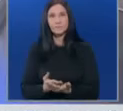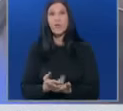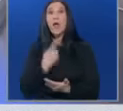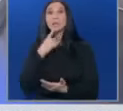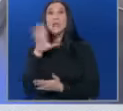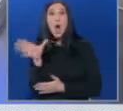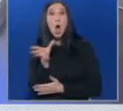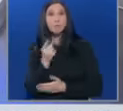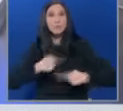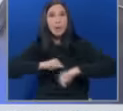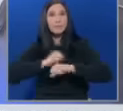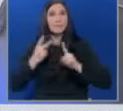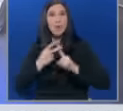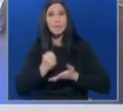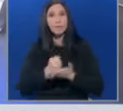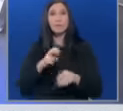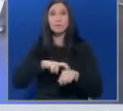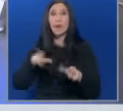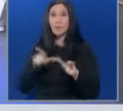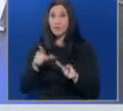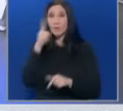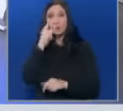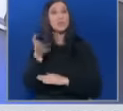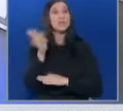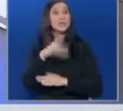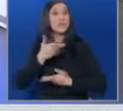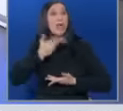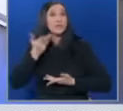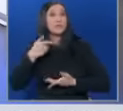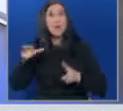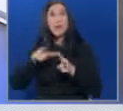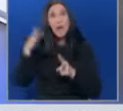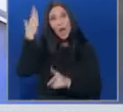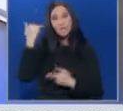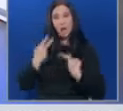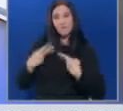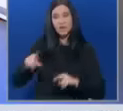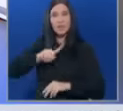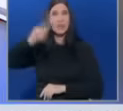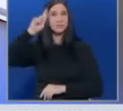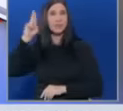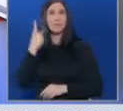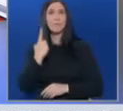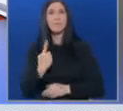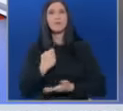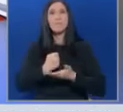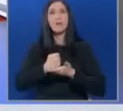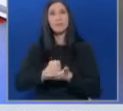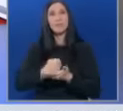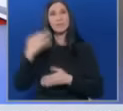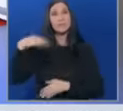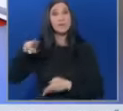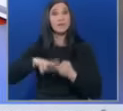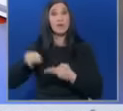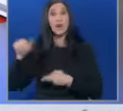За общия кабинет втория мандат Деси Маркова. Минути след изявлението Мария Габриел върна неизпълнен първия мандат на президента.